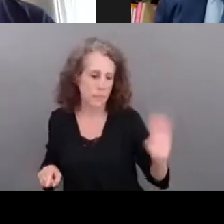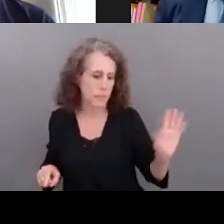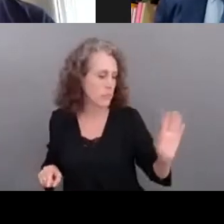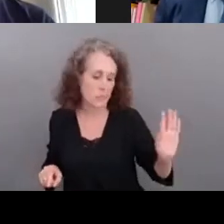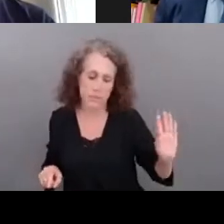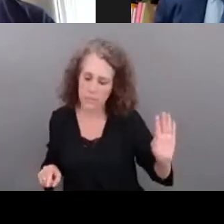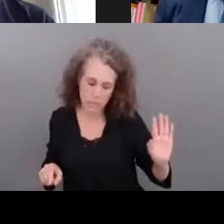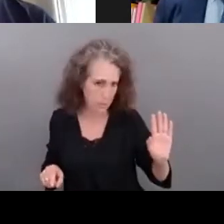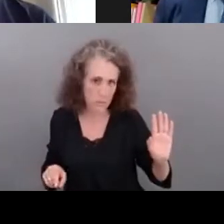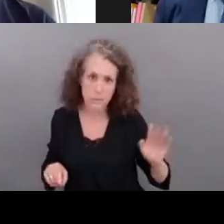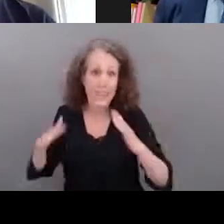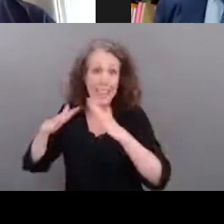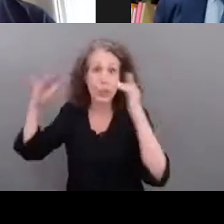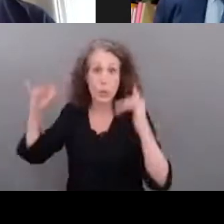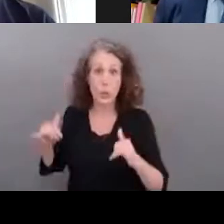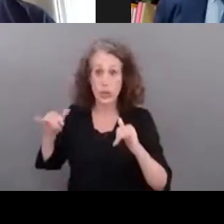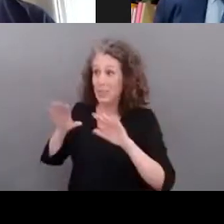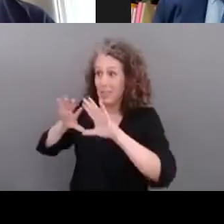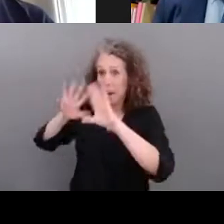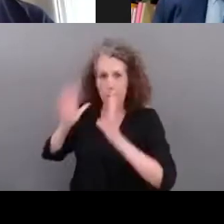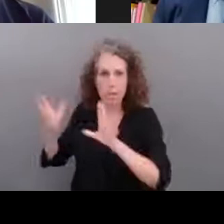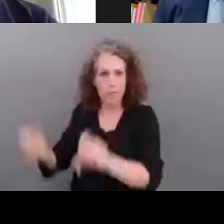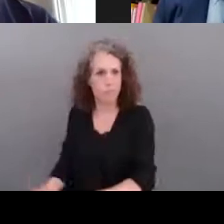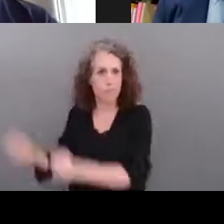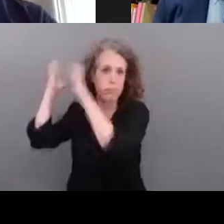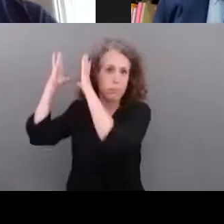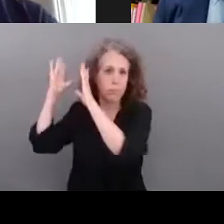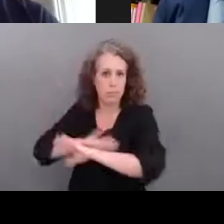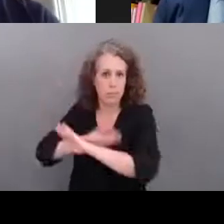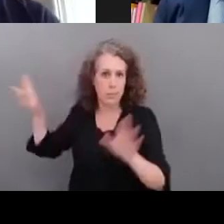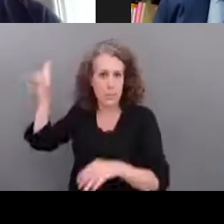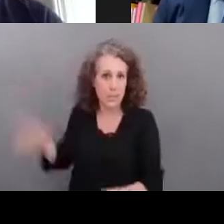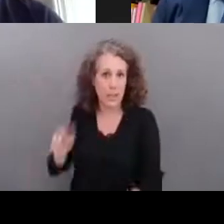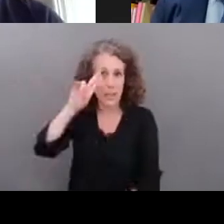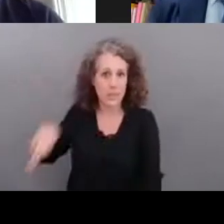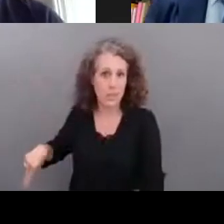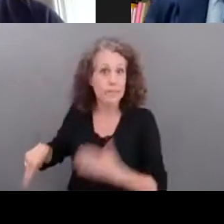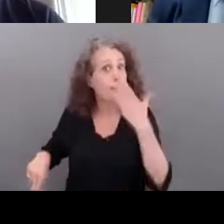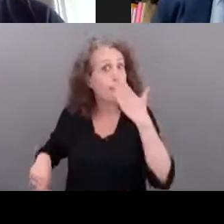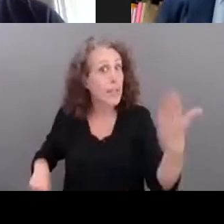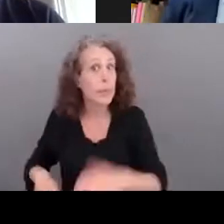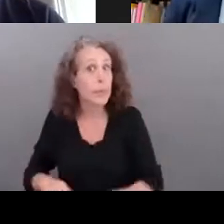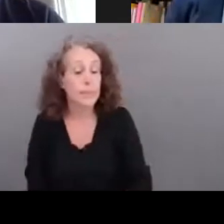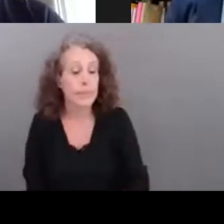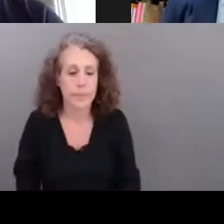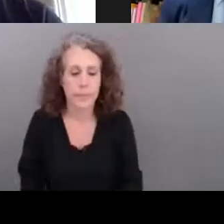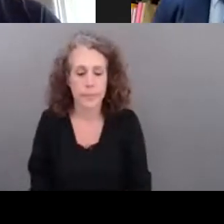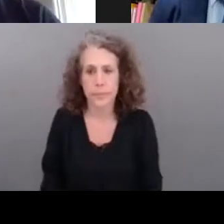peut être maintenu en l'état. Le système doit être réformé. Je vous remercie pour votre attention.